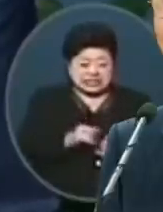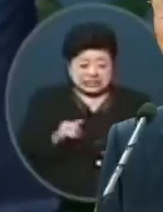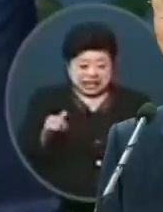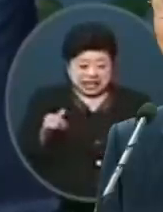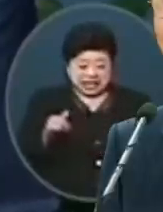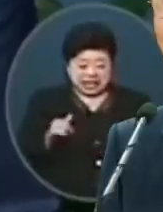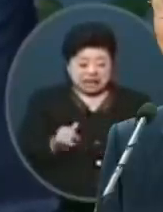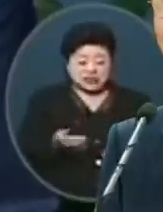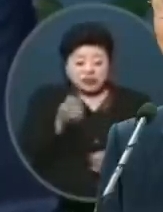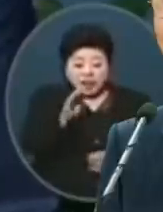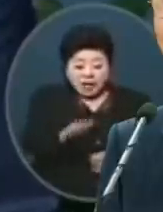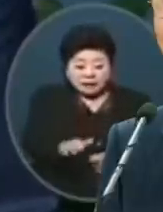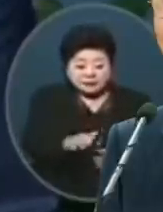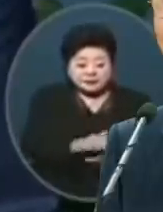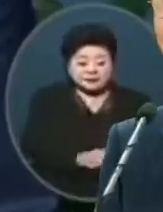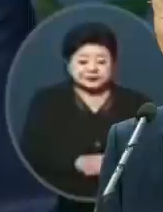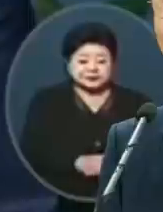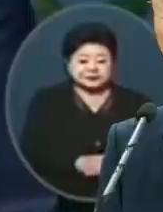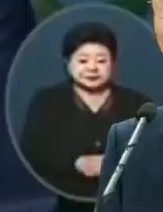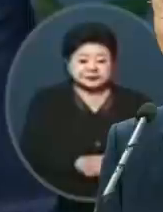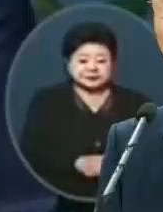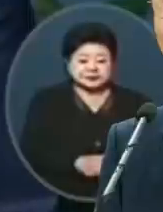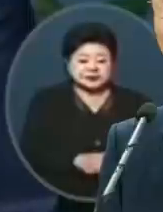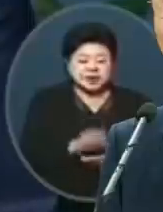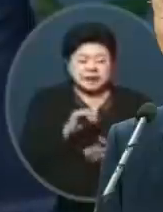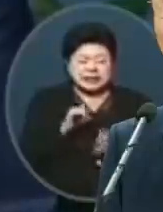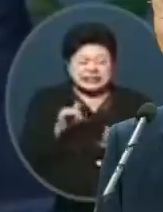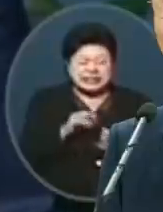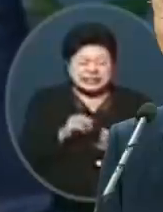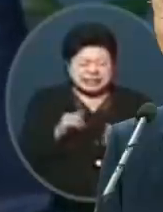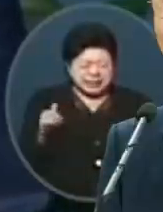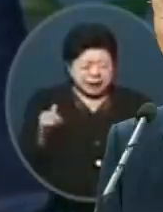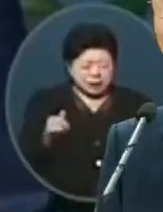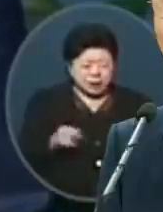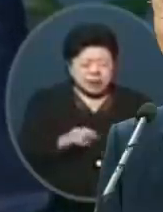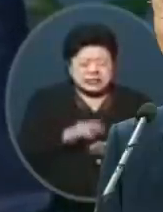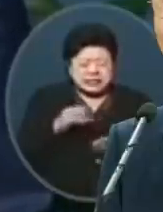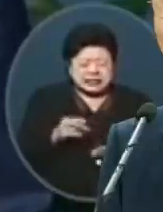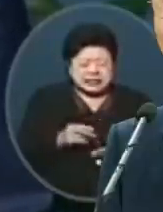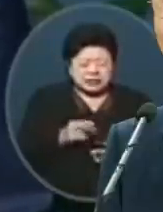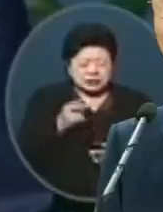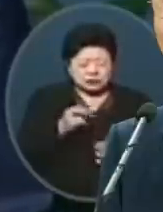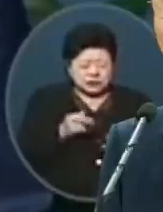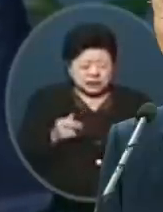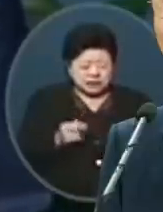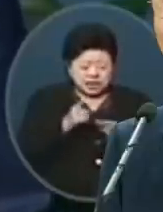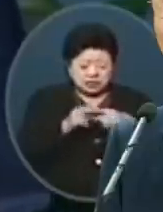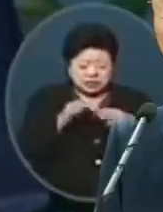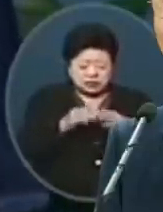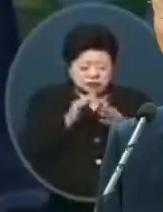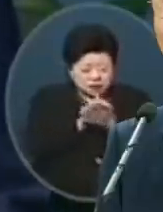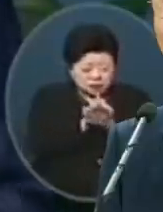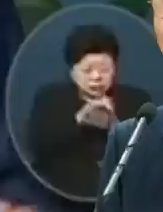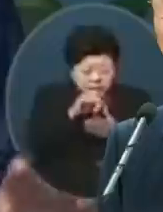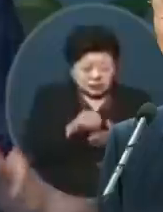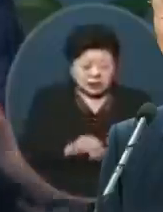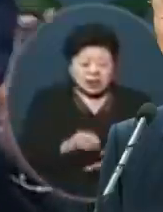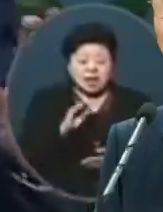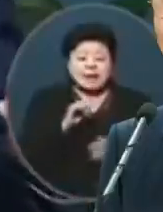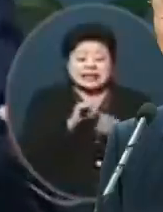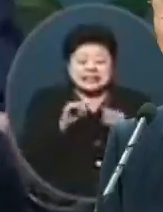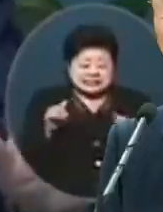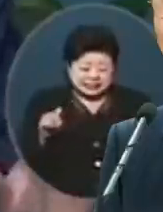그런데 이 바리새 교인과 세리 두 사람이 성전에 기도하러 갔는데 바리새